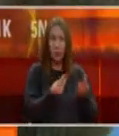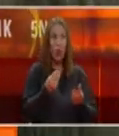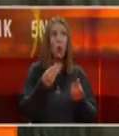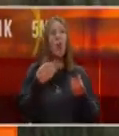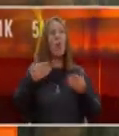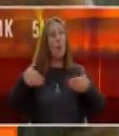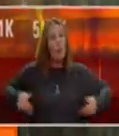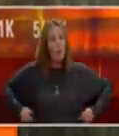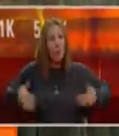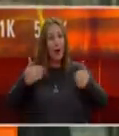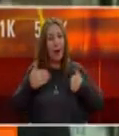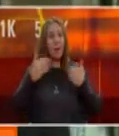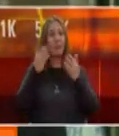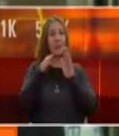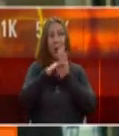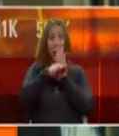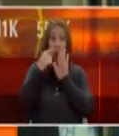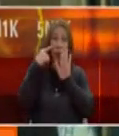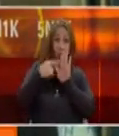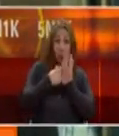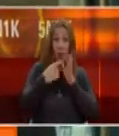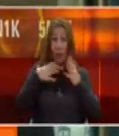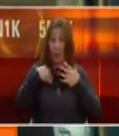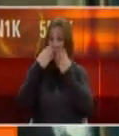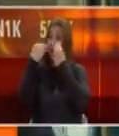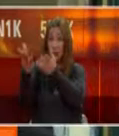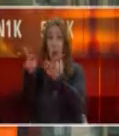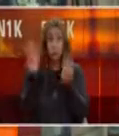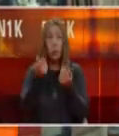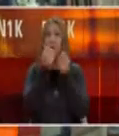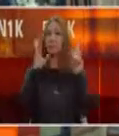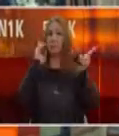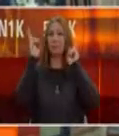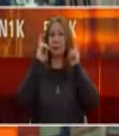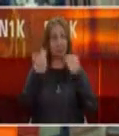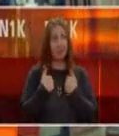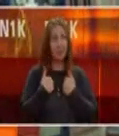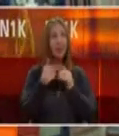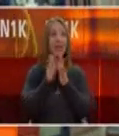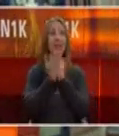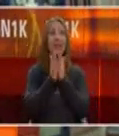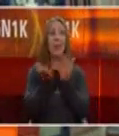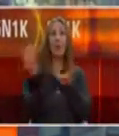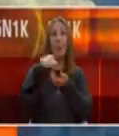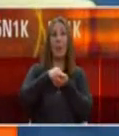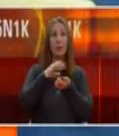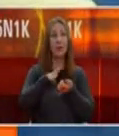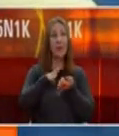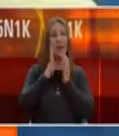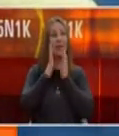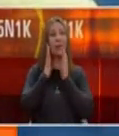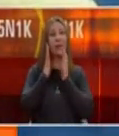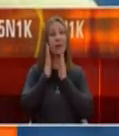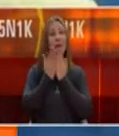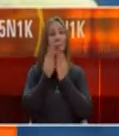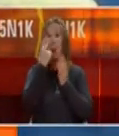Organlarını bağışlayanları, bu kartı gösterenleri, organlarını bağışlayanları ücretsiz tıraş ediyoruz. Kitap kampanyamız var, kitaplar misafirlikte.